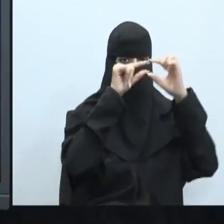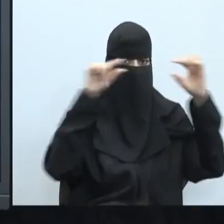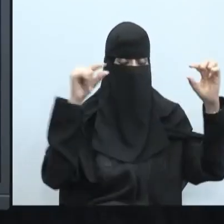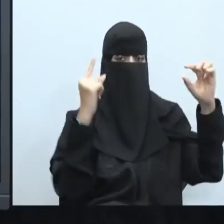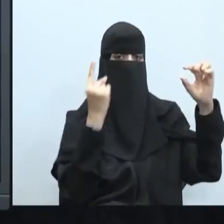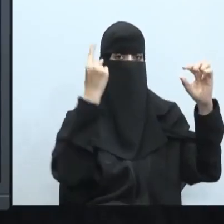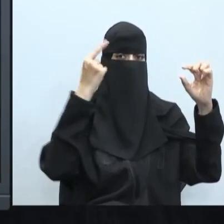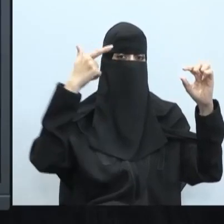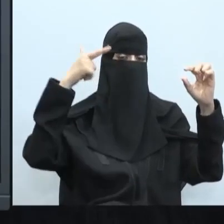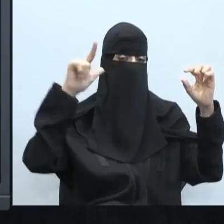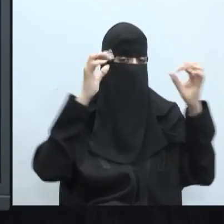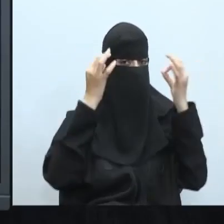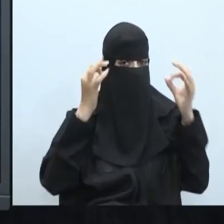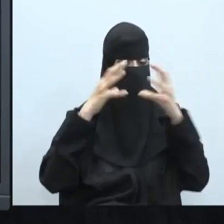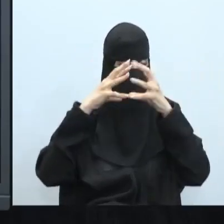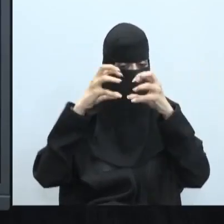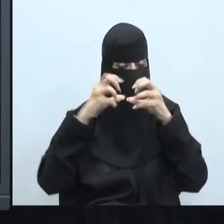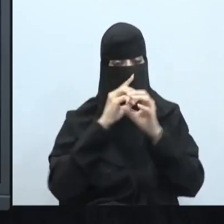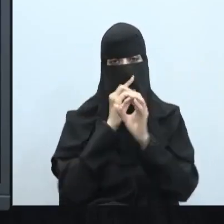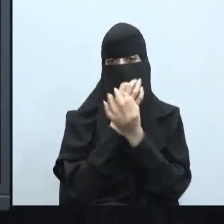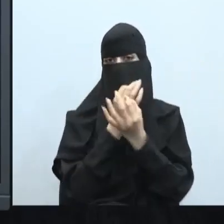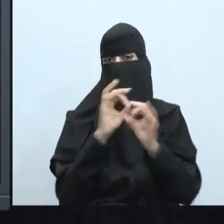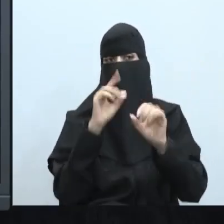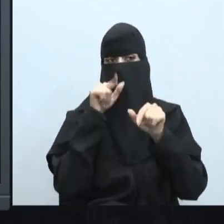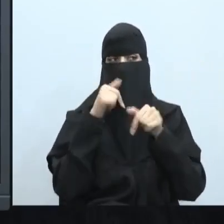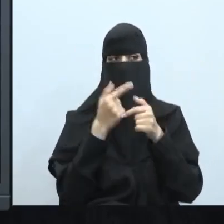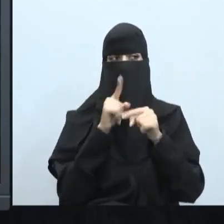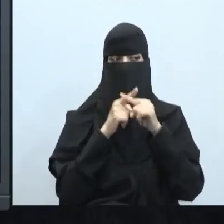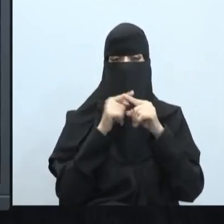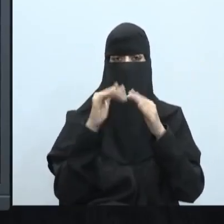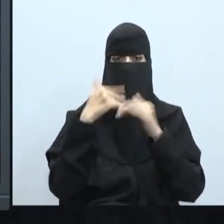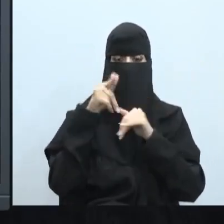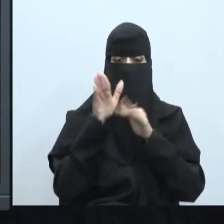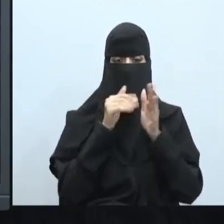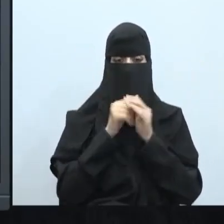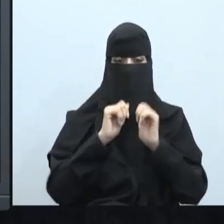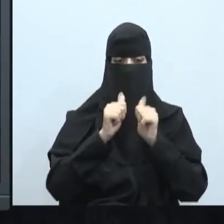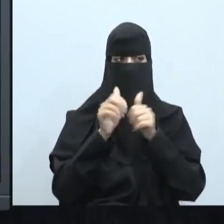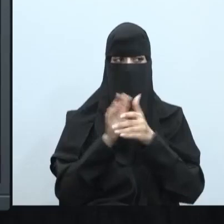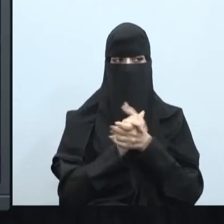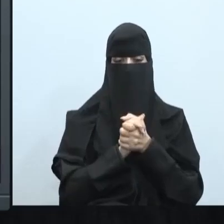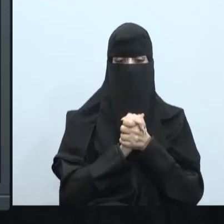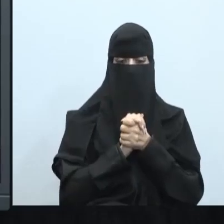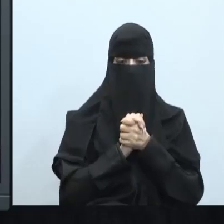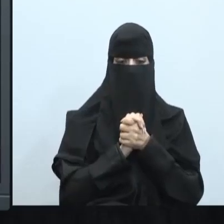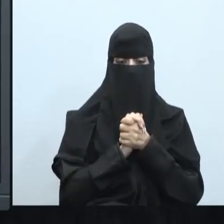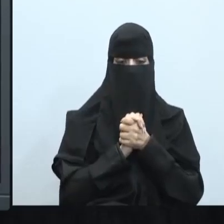عمليه التحليل ويتاكد من عدم وجود اخطاء بعد ذلك يقوم بالتنفيذ